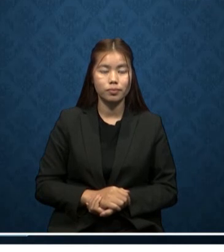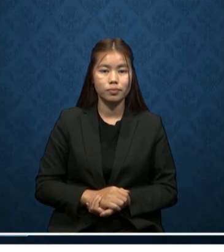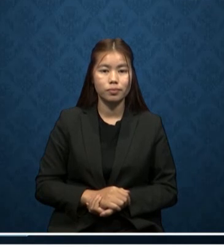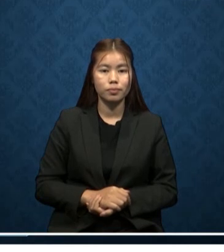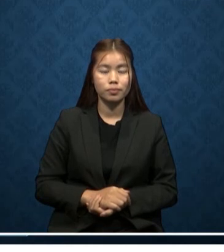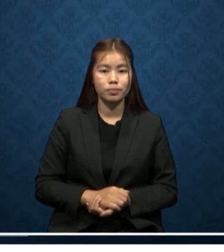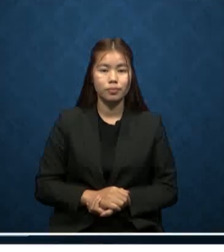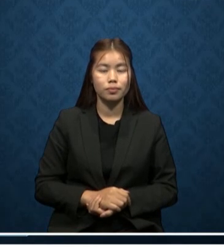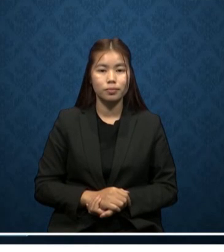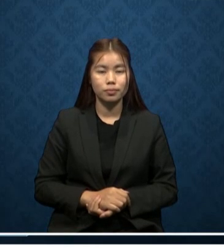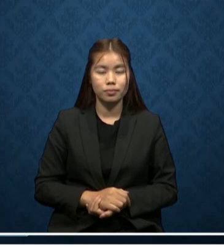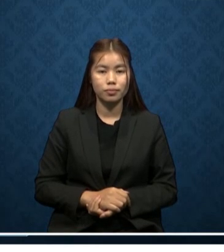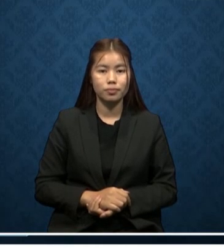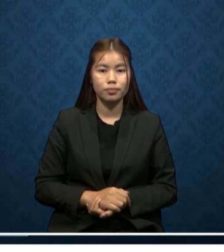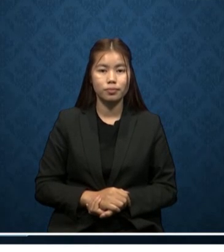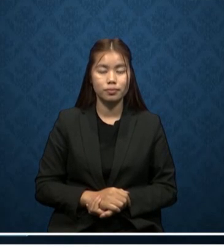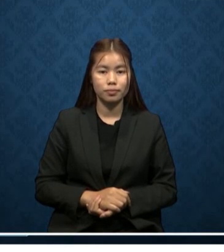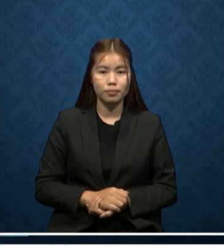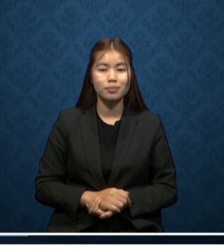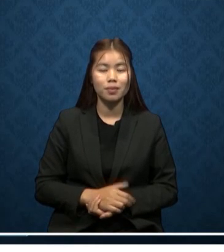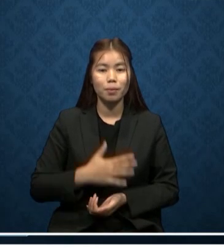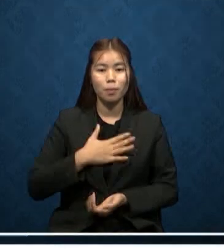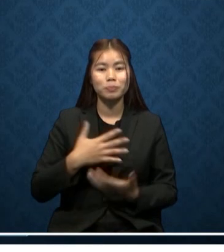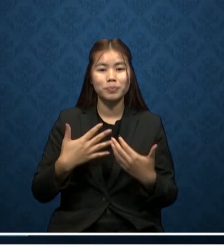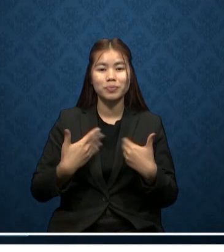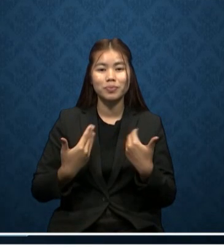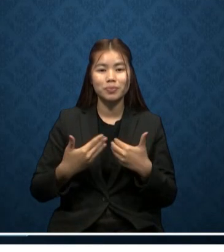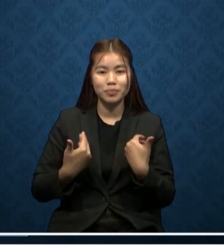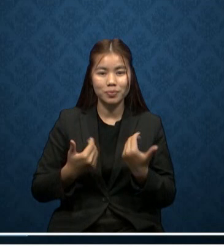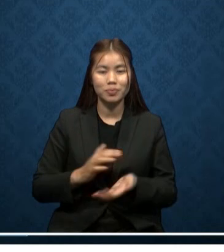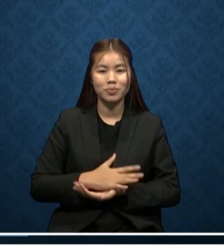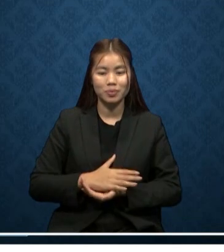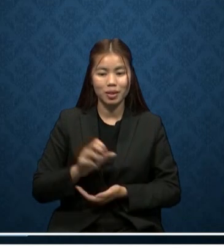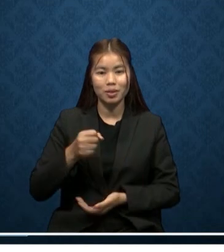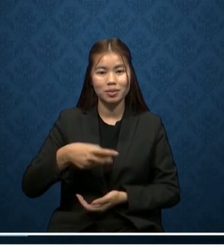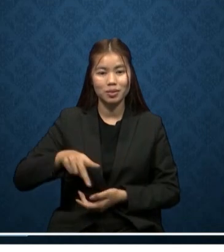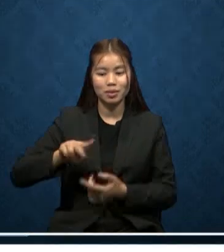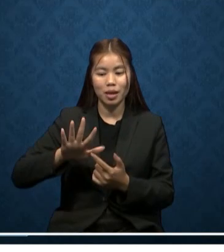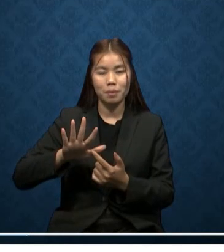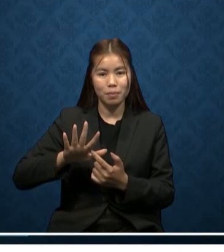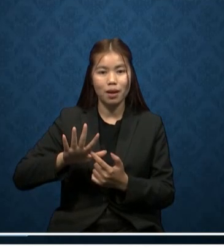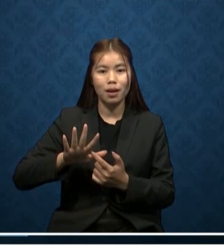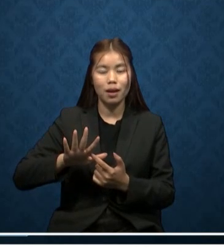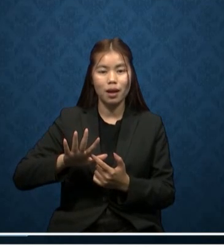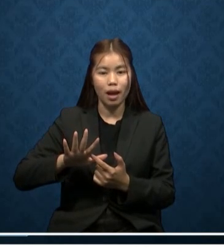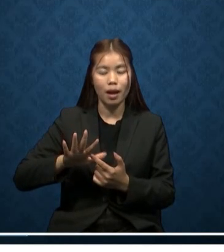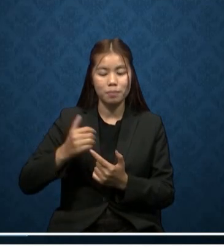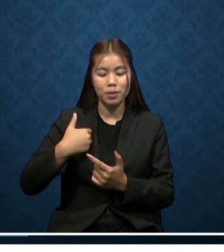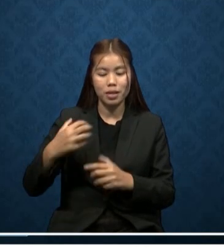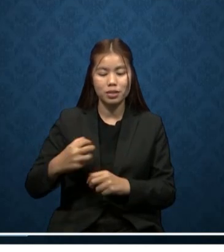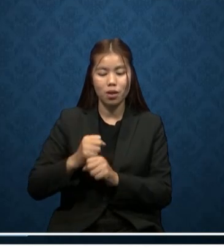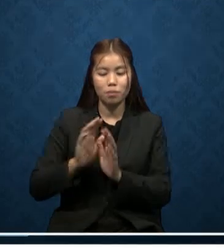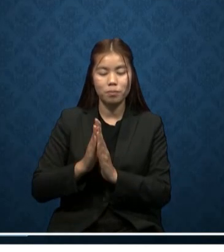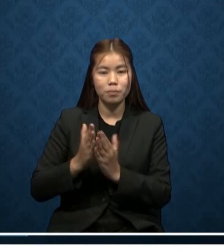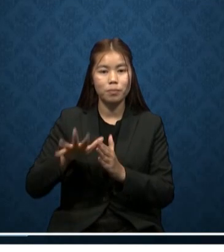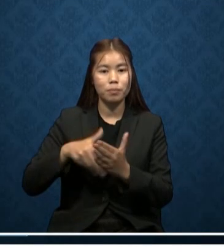ฉายต่อไปครับผมดีใจที่สภาพัฒได้สรุปในเล่มยุธศาสตร์ 65ให้พูดได้พูด